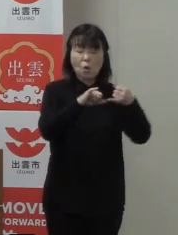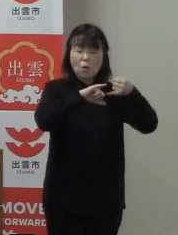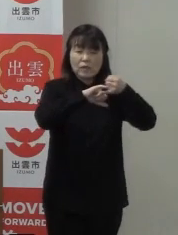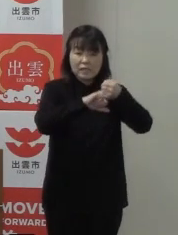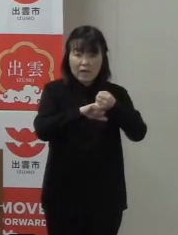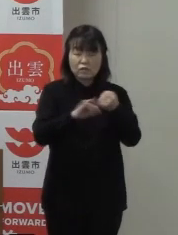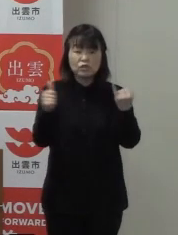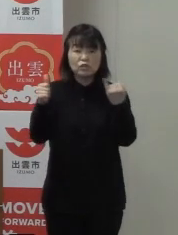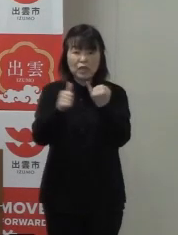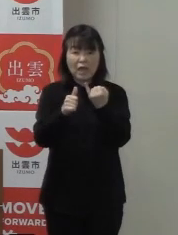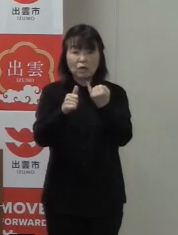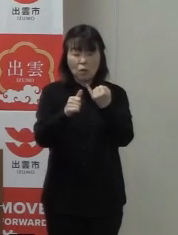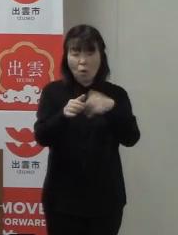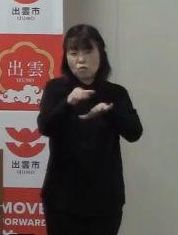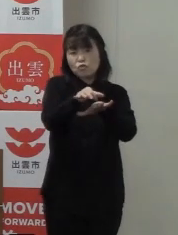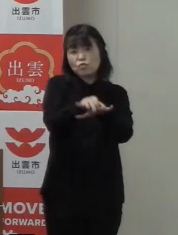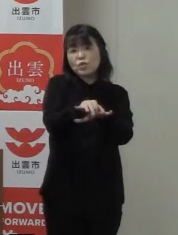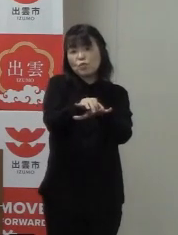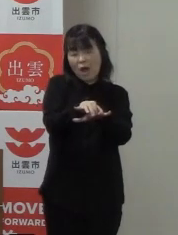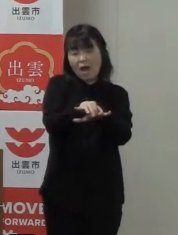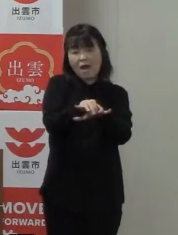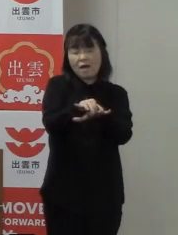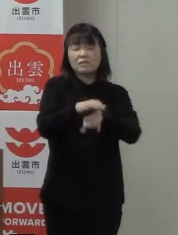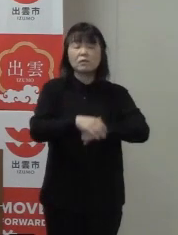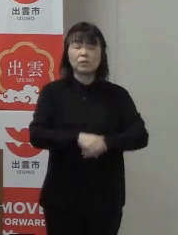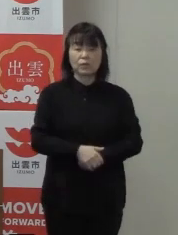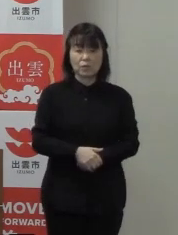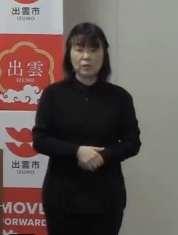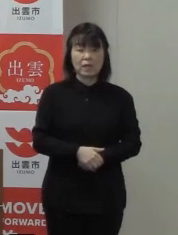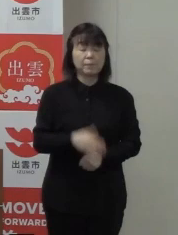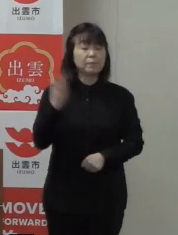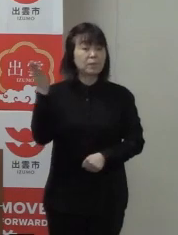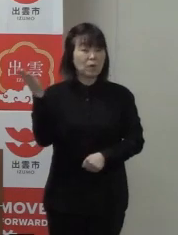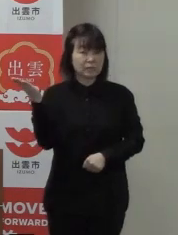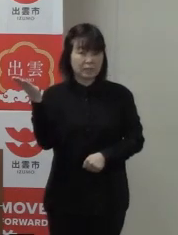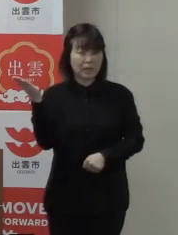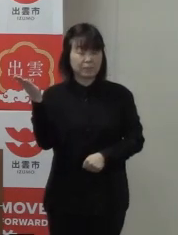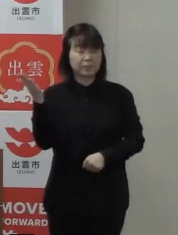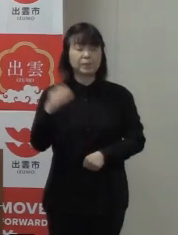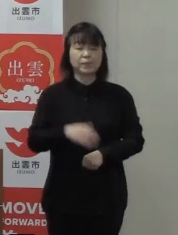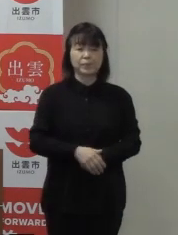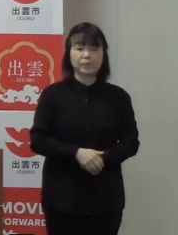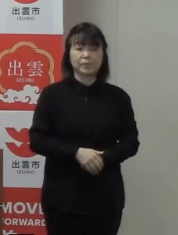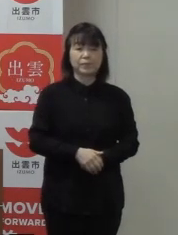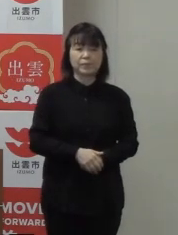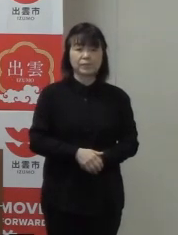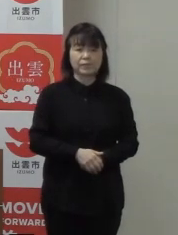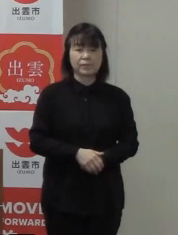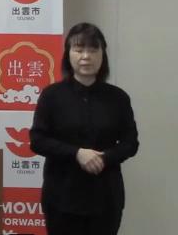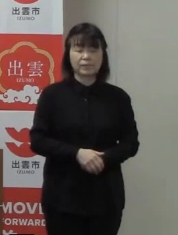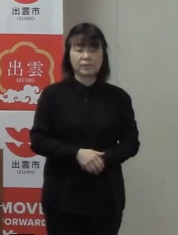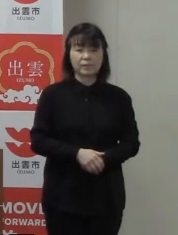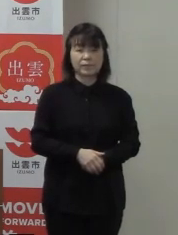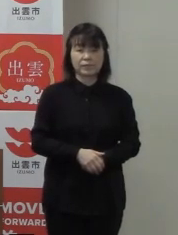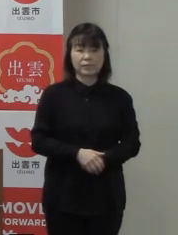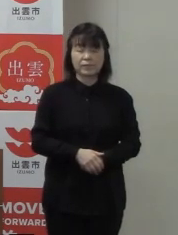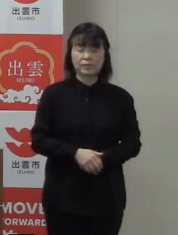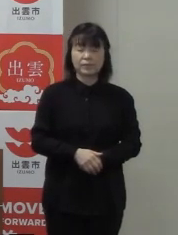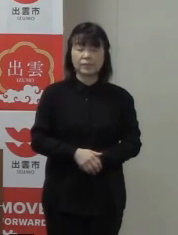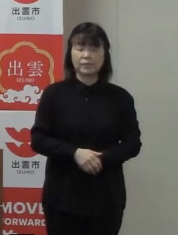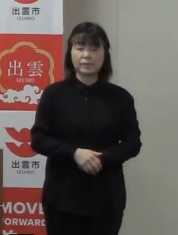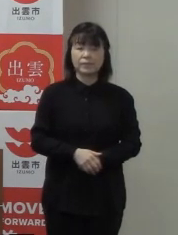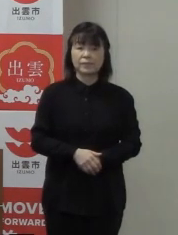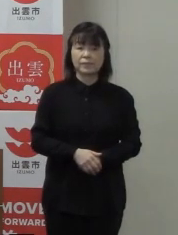出雲結とのコラボレーションということで、婚約指輪、結婚指輪の2つのプラン